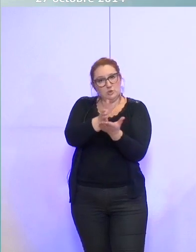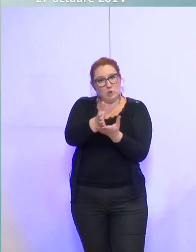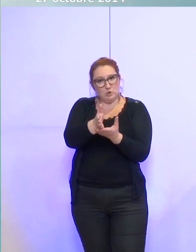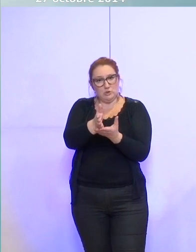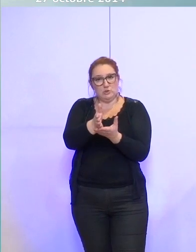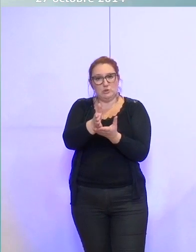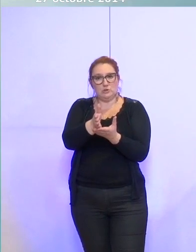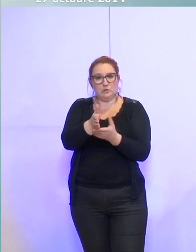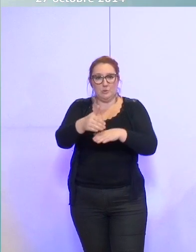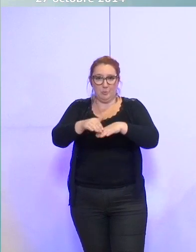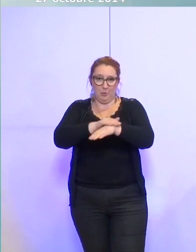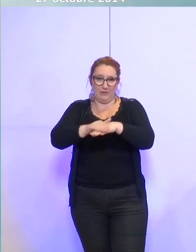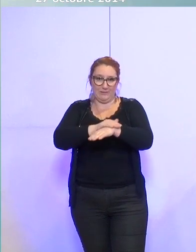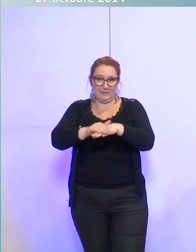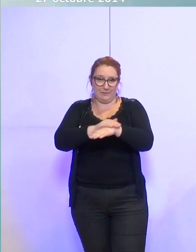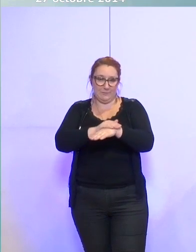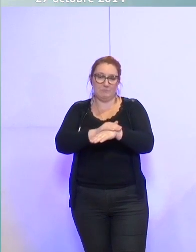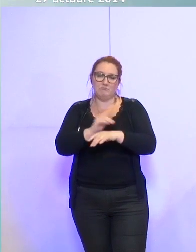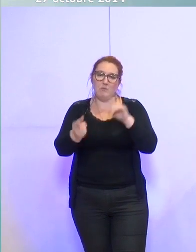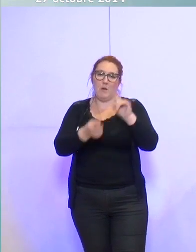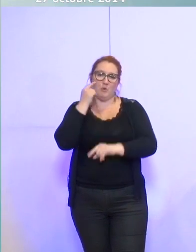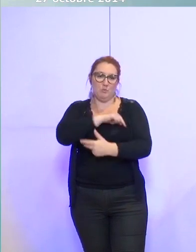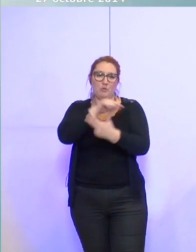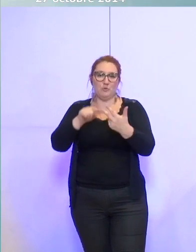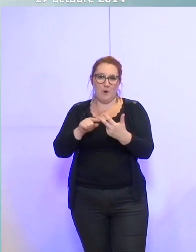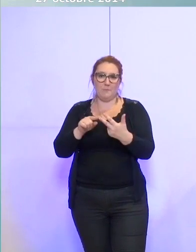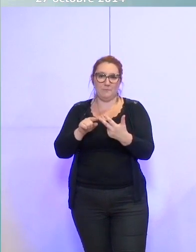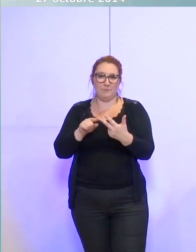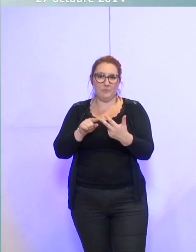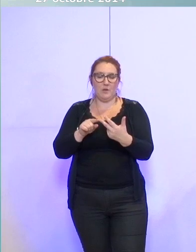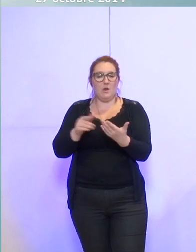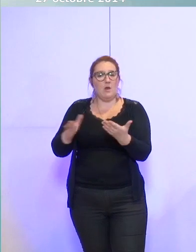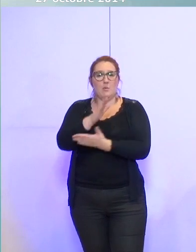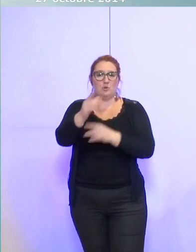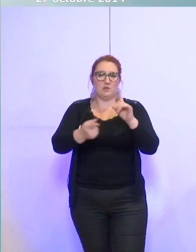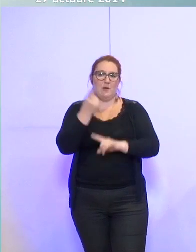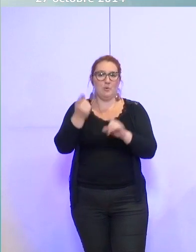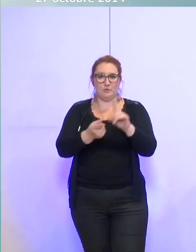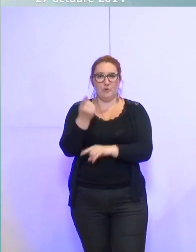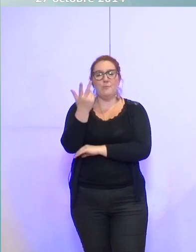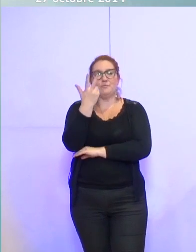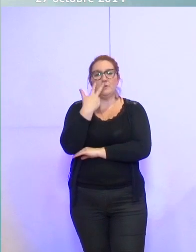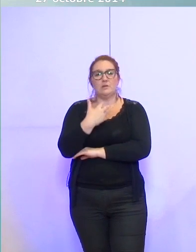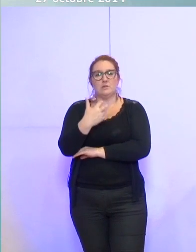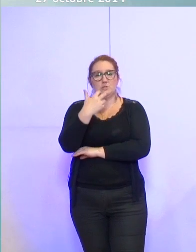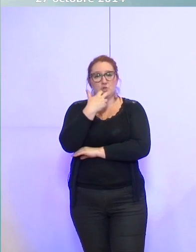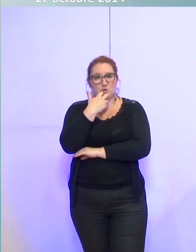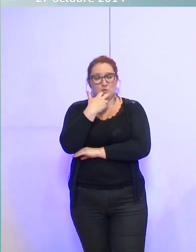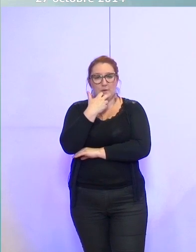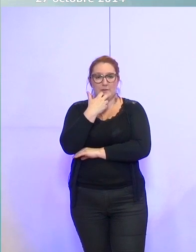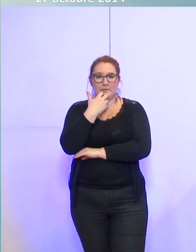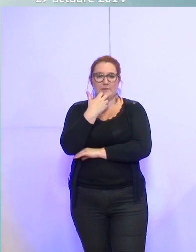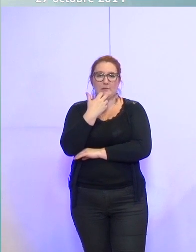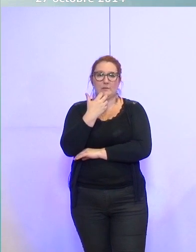raisons. D'abord, c'est un projet très important en sciences humaines et sociales qui regroupe deux projets, celui de